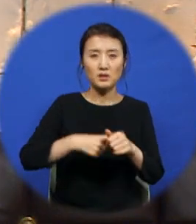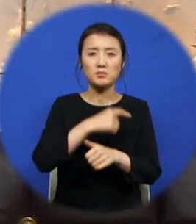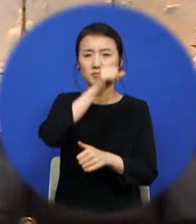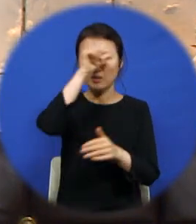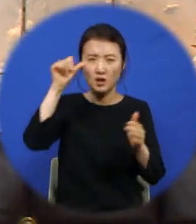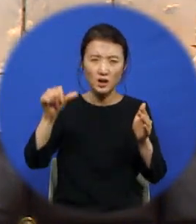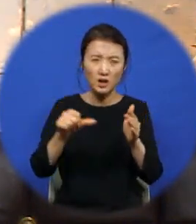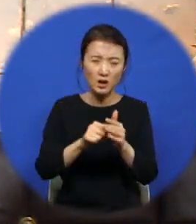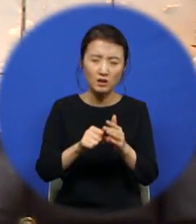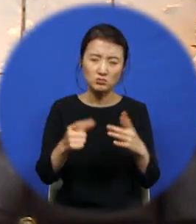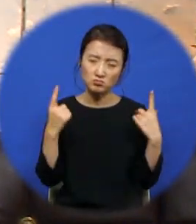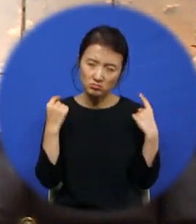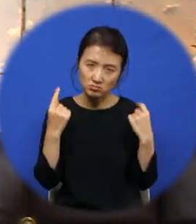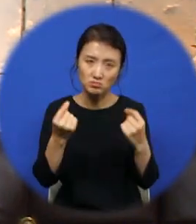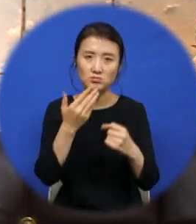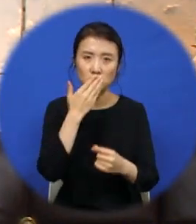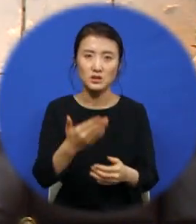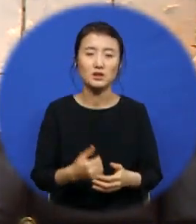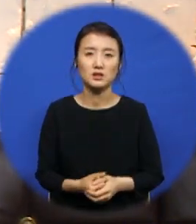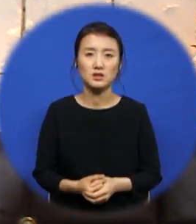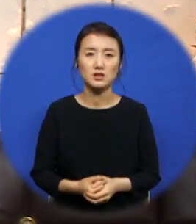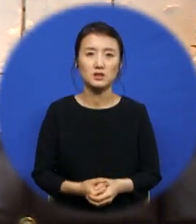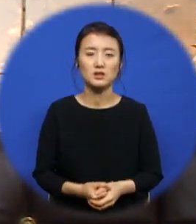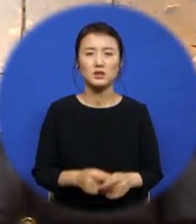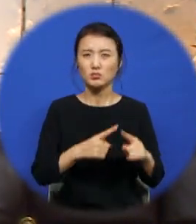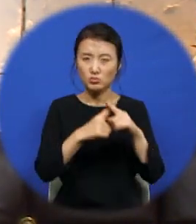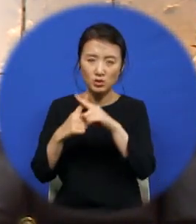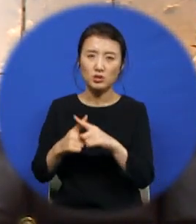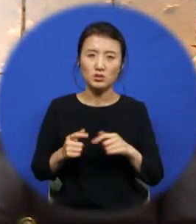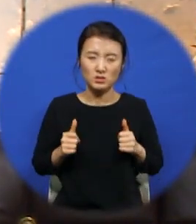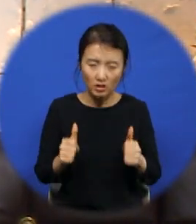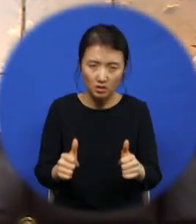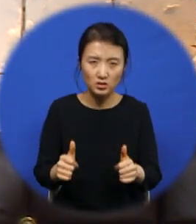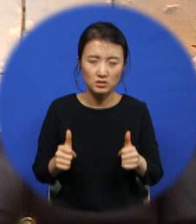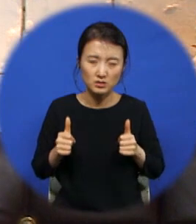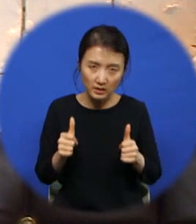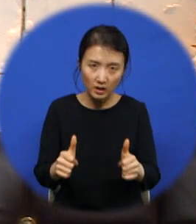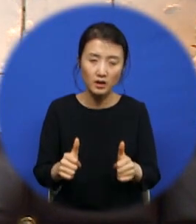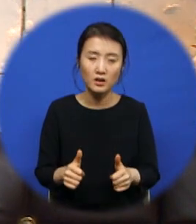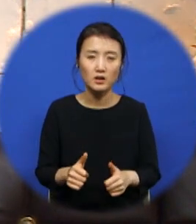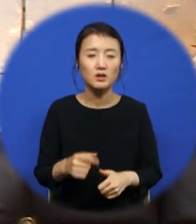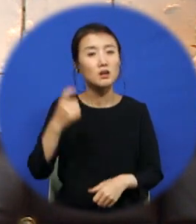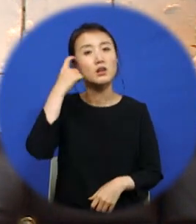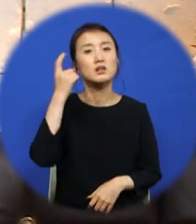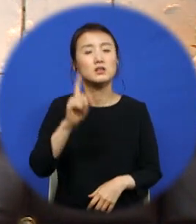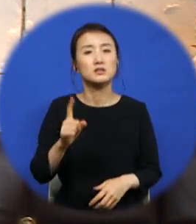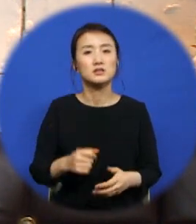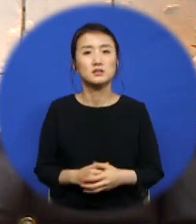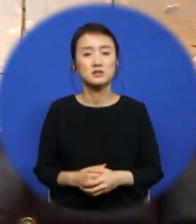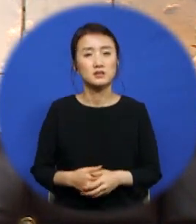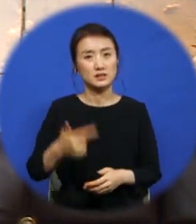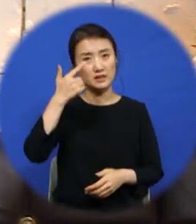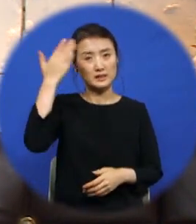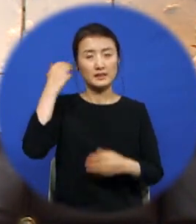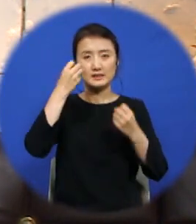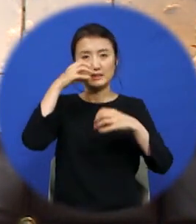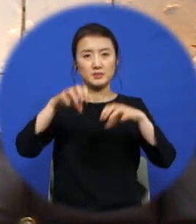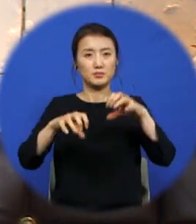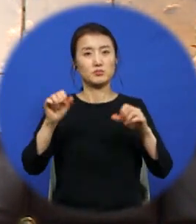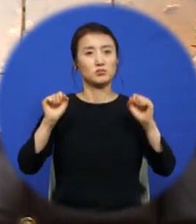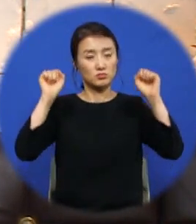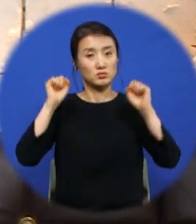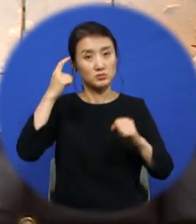평생 아 5천만 우리는 권면 버튼만 들어 성실 여러분 옛날에 3만원 음경 나시죠 겉면